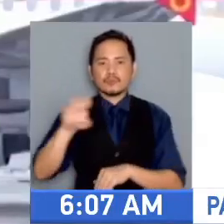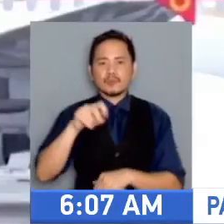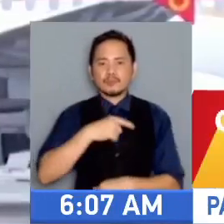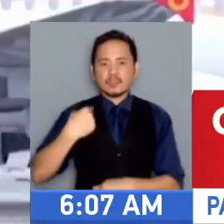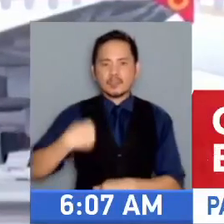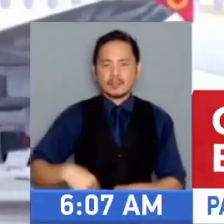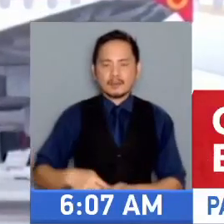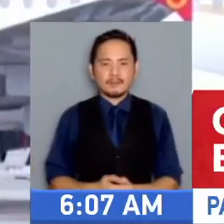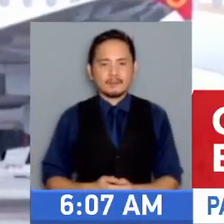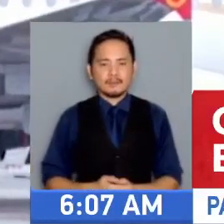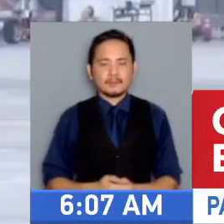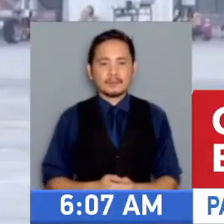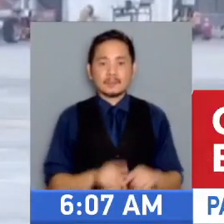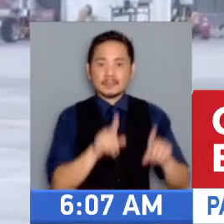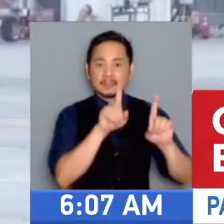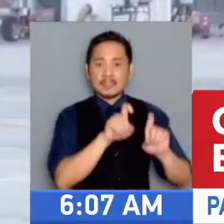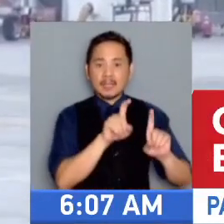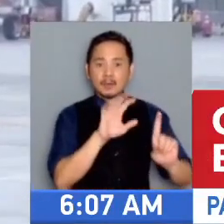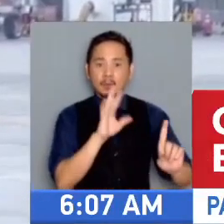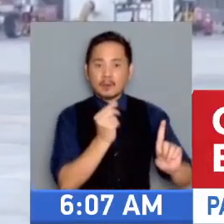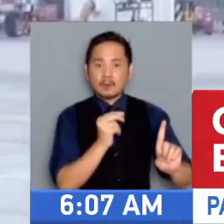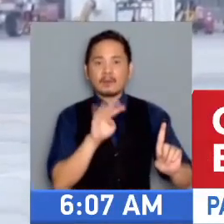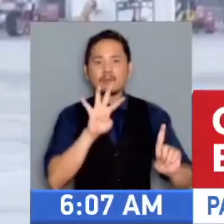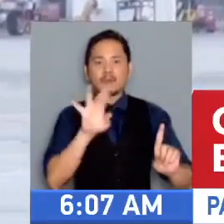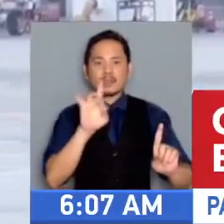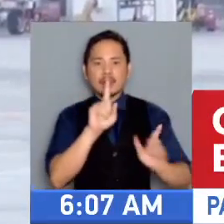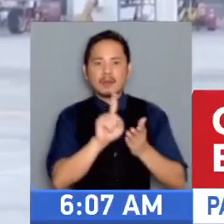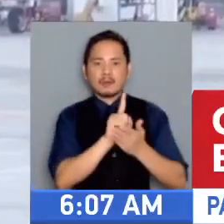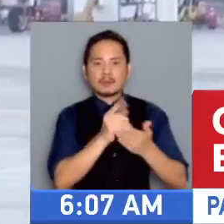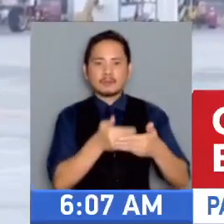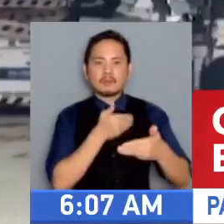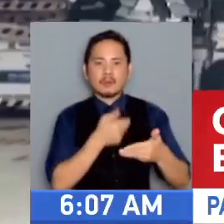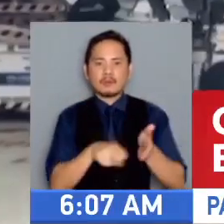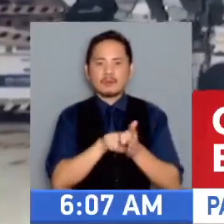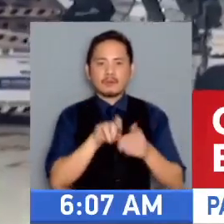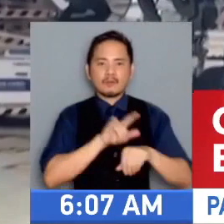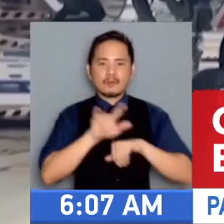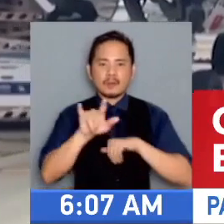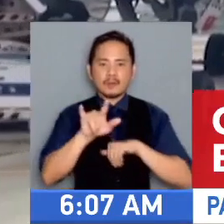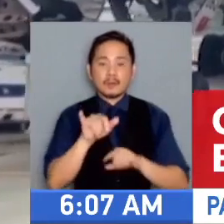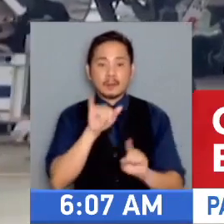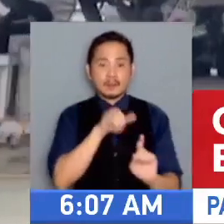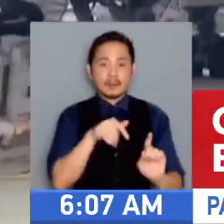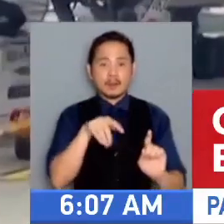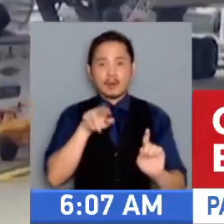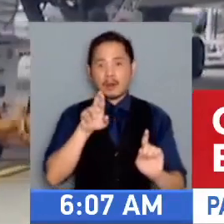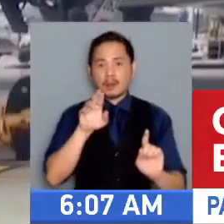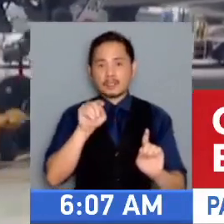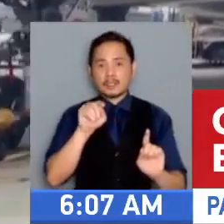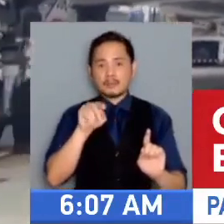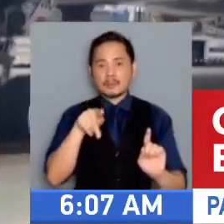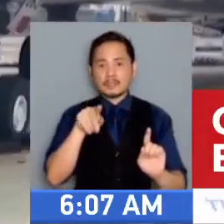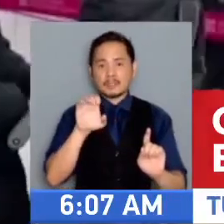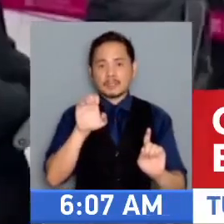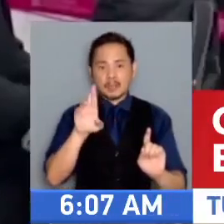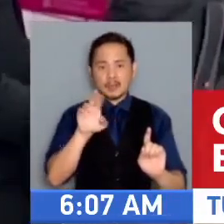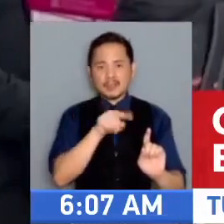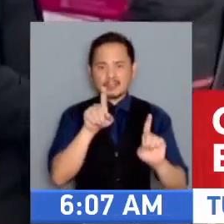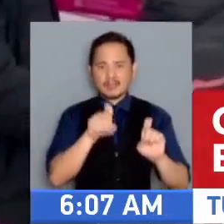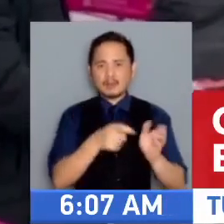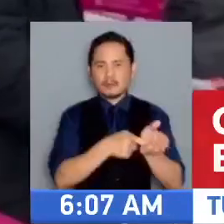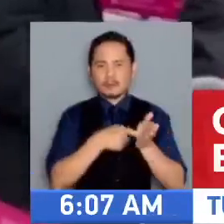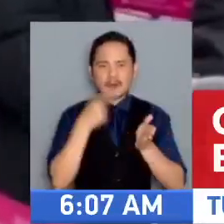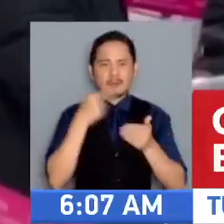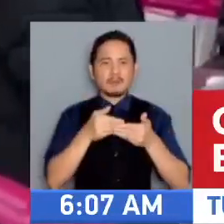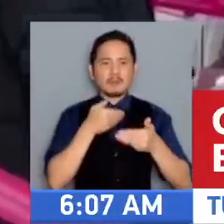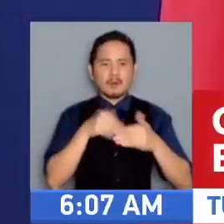48 hours bago ang flight. Inalis na ng China ang requirement na RT-PCR test para sa mga papasok sa kanilang bansa. Inanunsyo ito bago ang kanilang